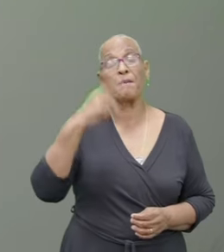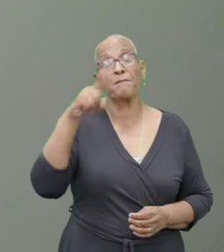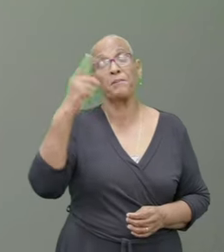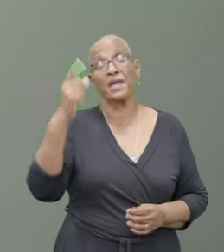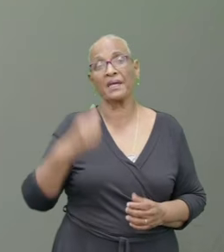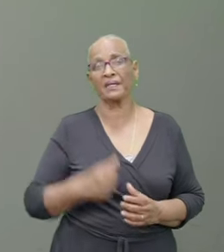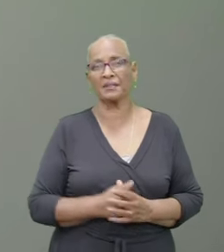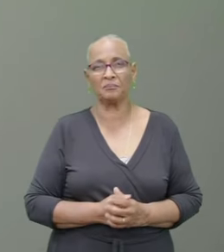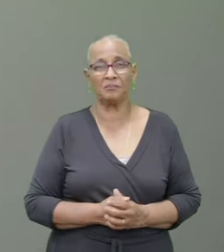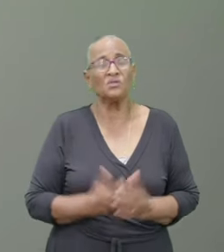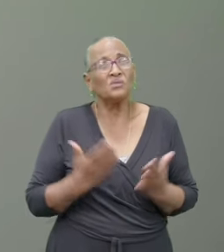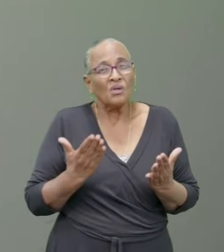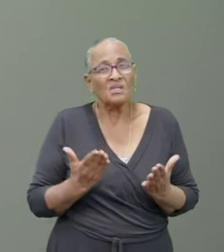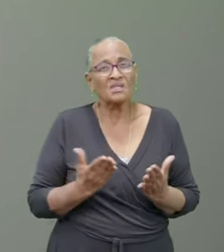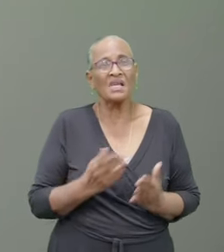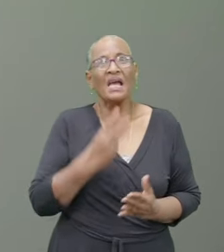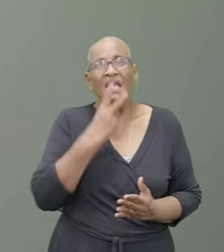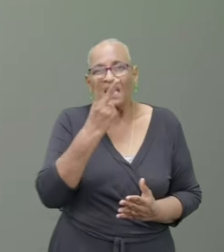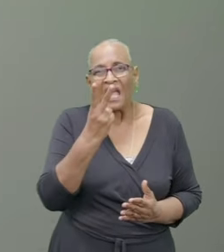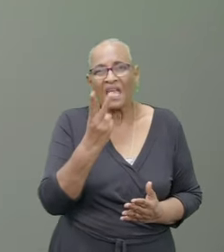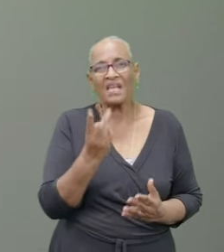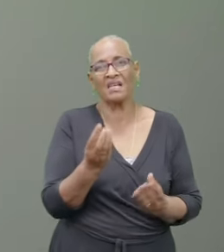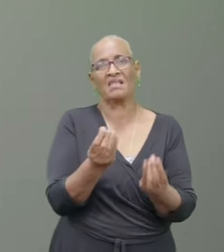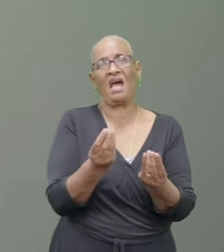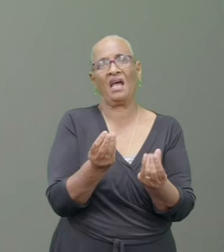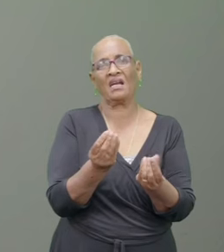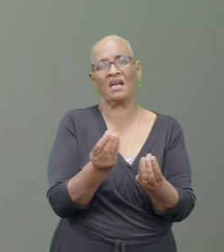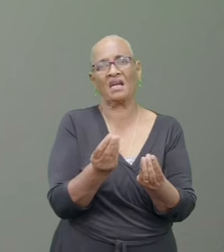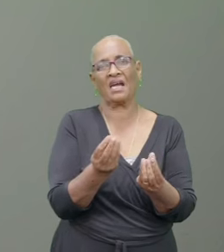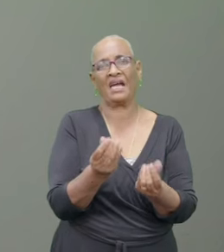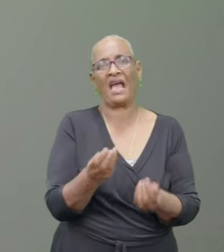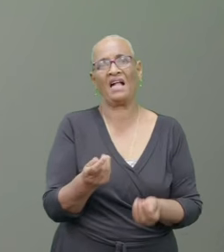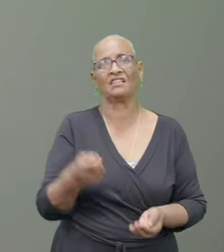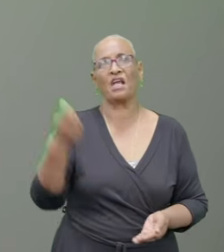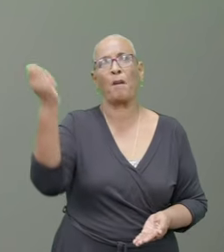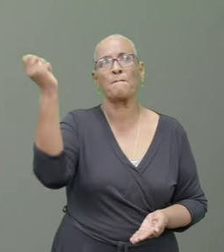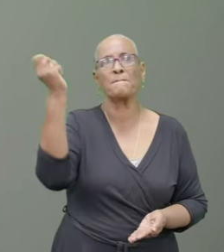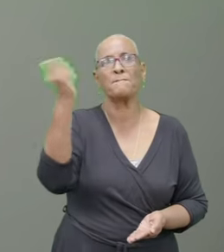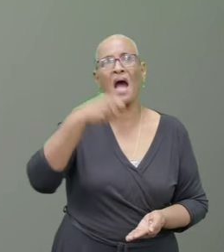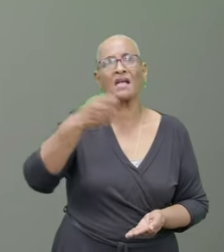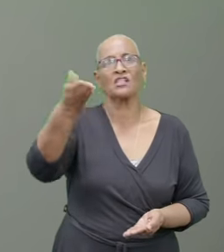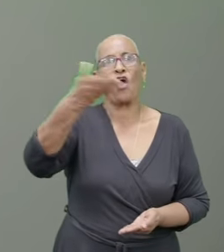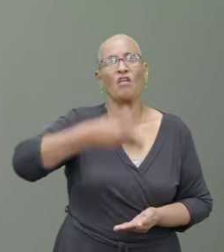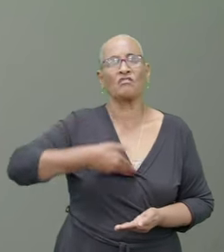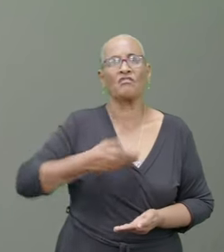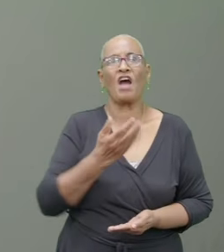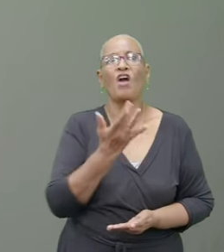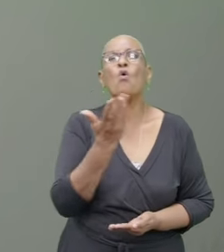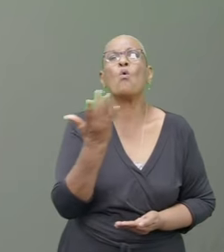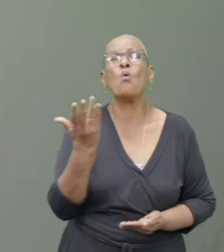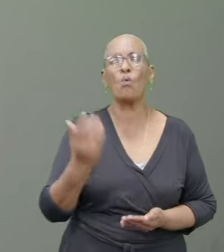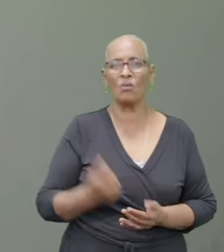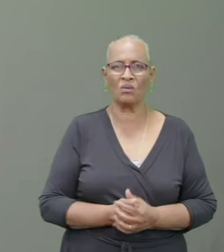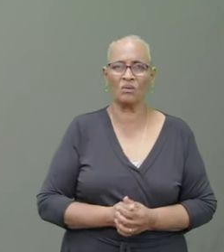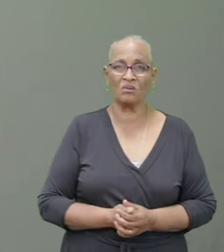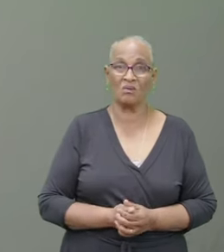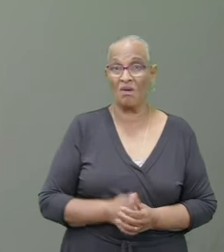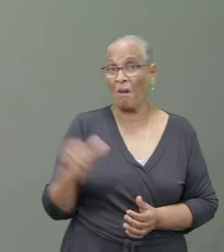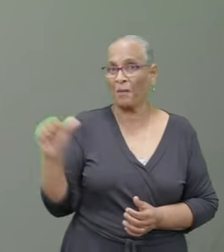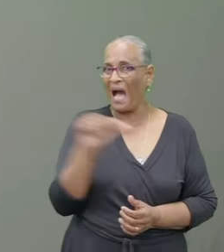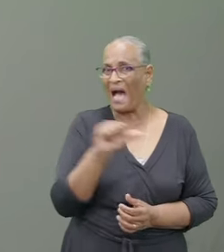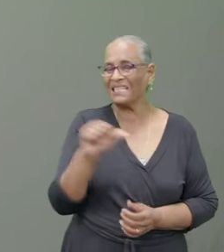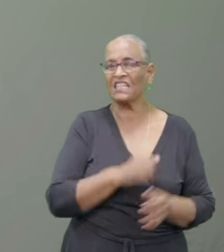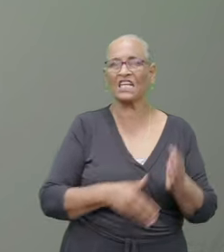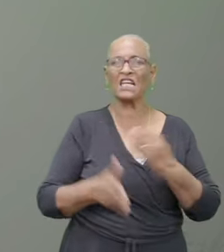en ook de extra inspanningen die de regering zou moeten plegen, of de verzekeraars zouden moeten plegen, om budgetten beschikbaar te stellen,